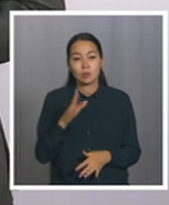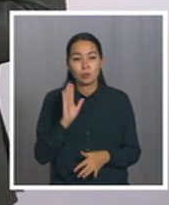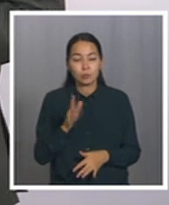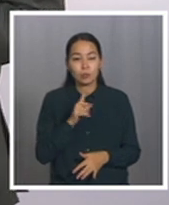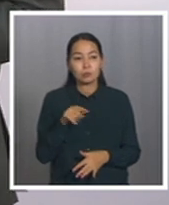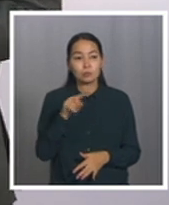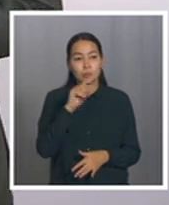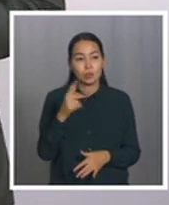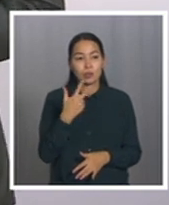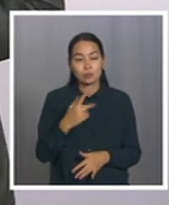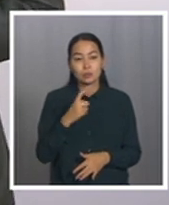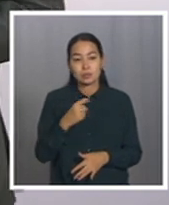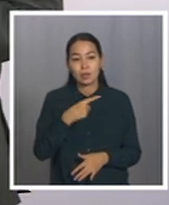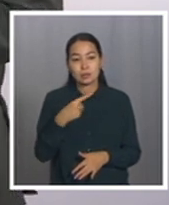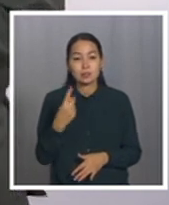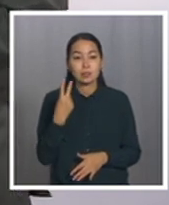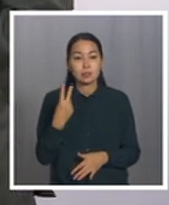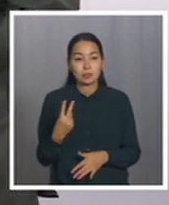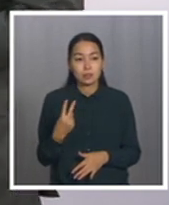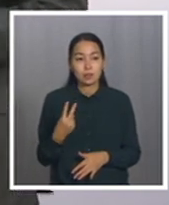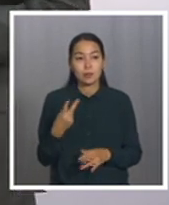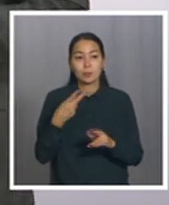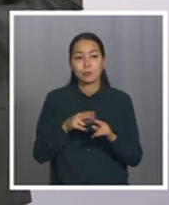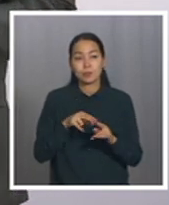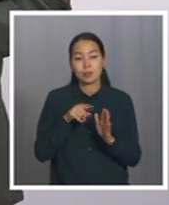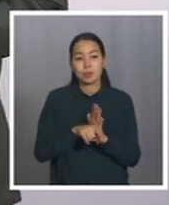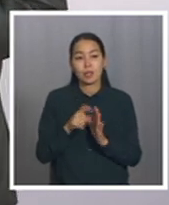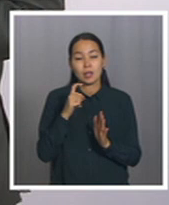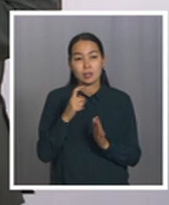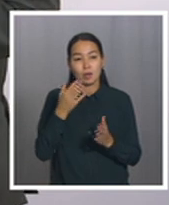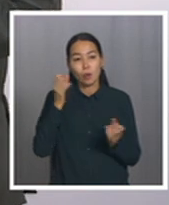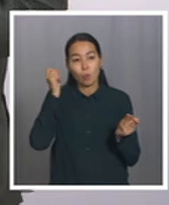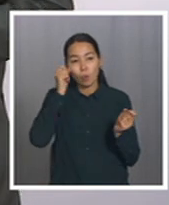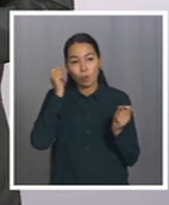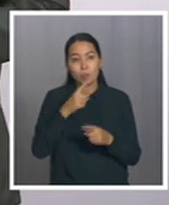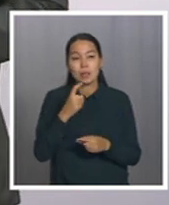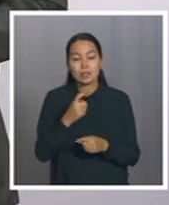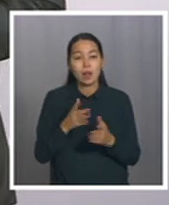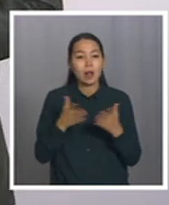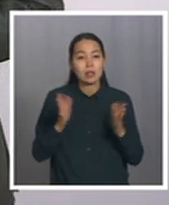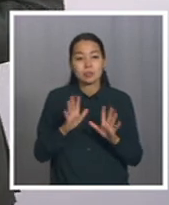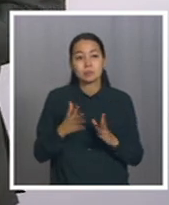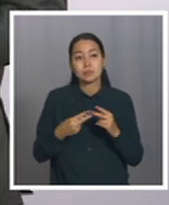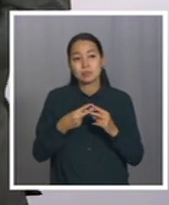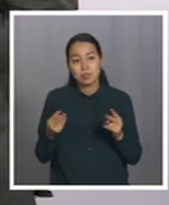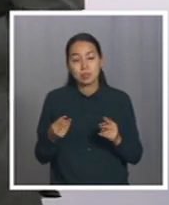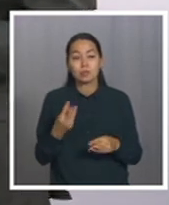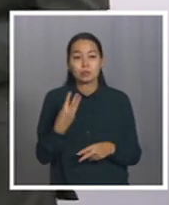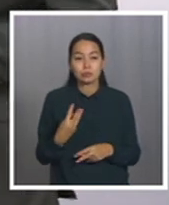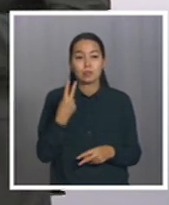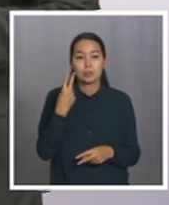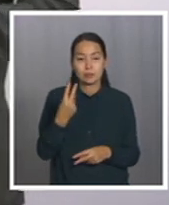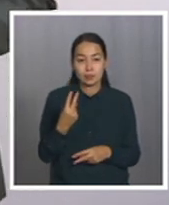астында 3x азайтылған 2-ке. Мұндағы x-тің анықталу болсы, яғни x артық неместен бізде 3-тен 2-ден.